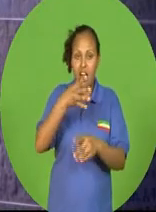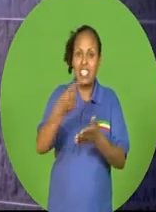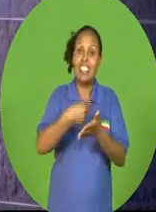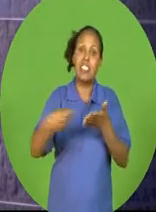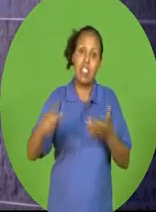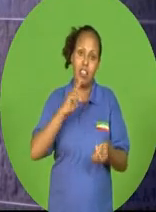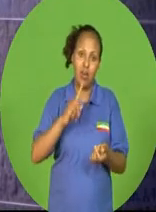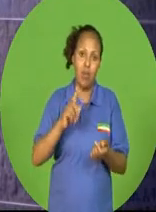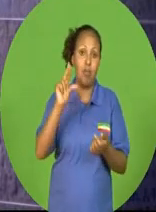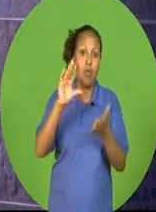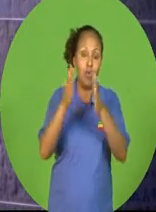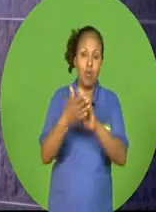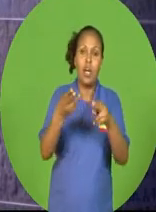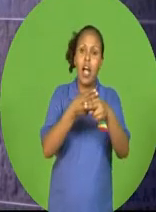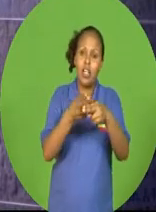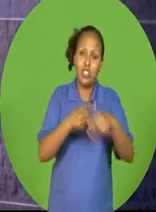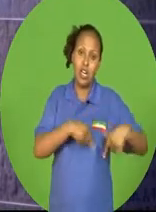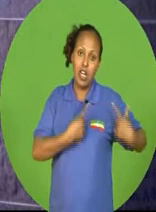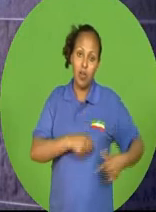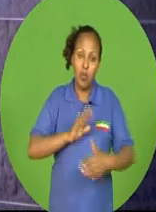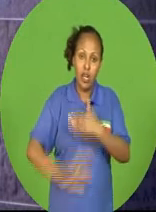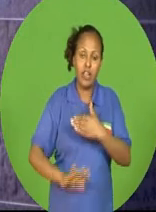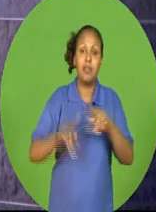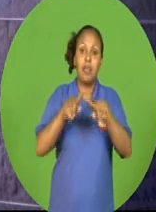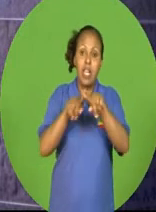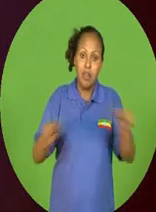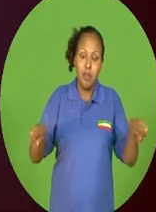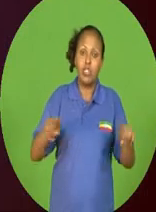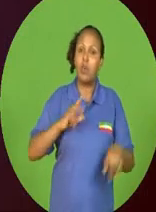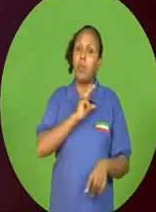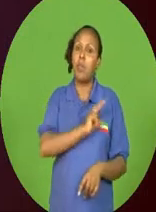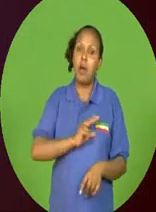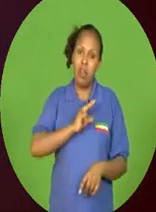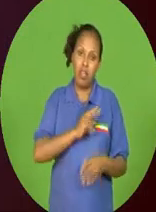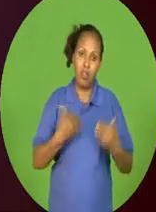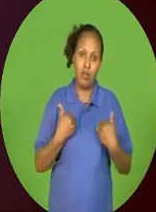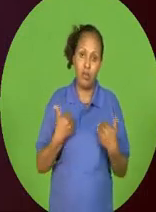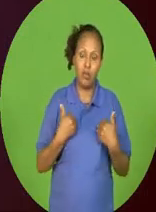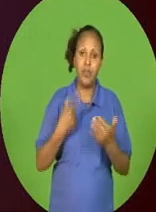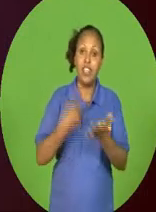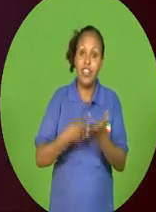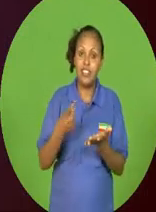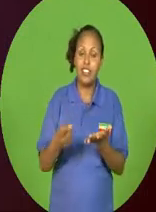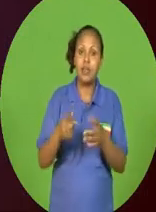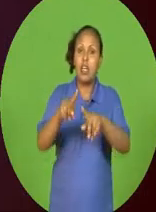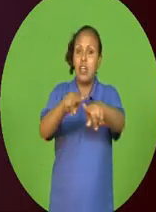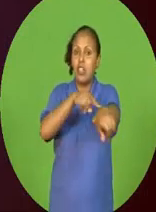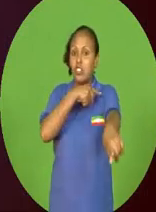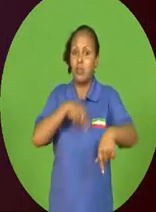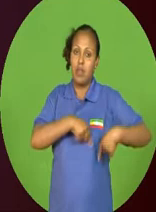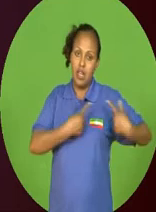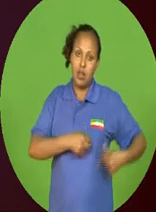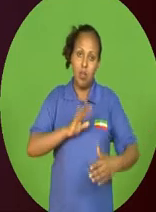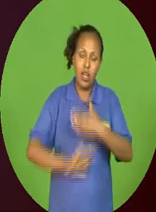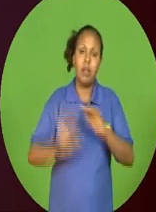ነው። በመሆኑም ከአጭር ልቦለድ የሚለይባቸው ባህሪያት አሉ። እነዚህም